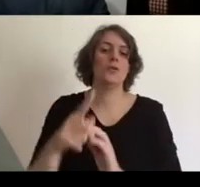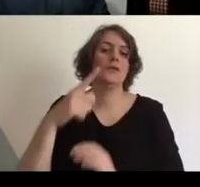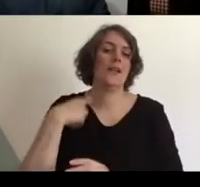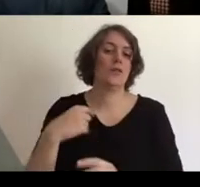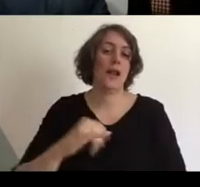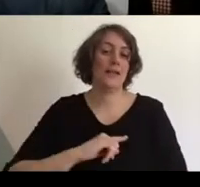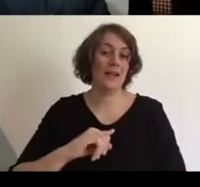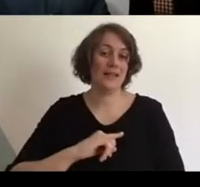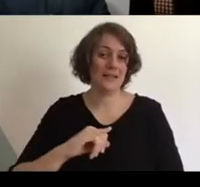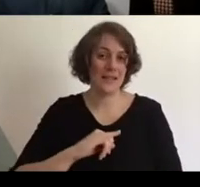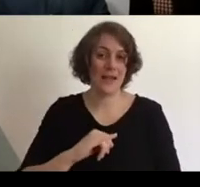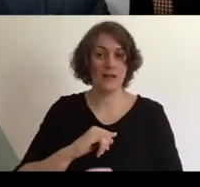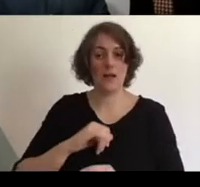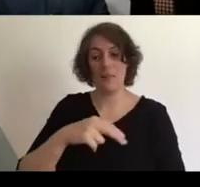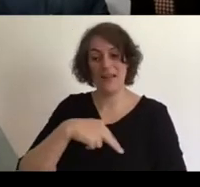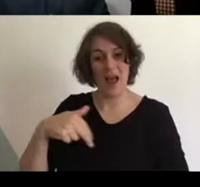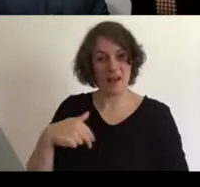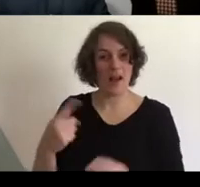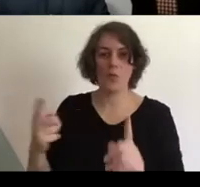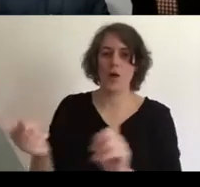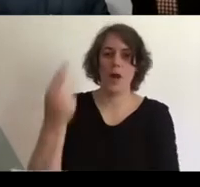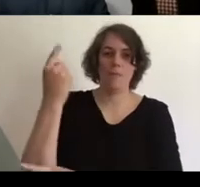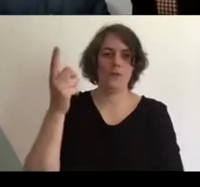zu verhindern oder zu beseitigen.